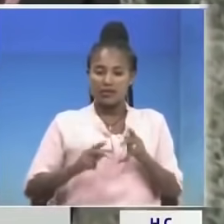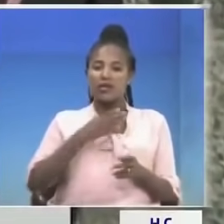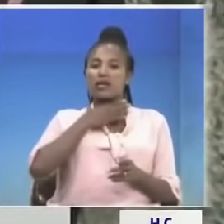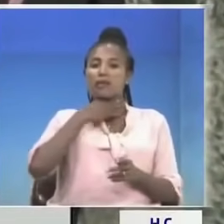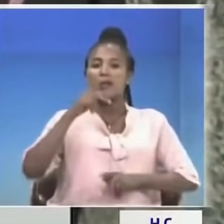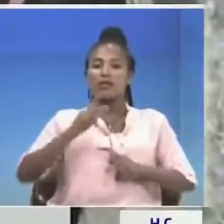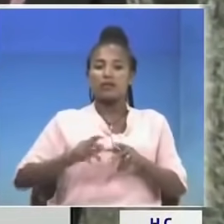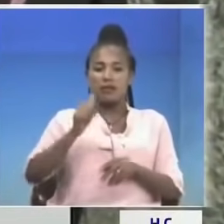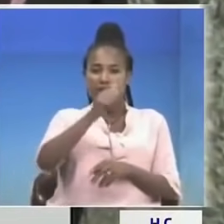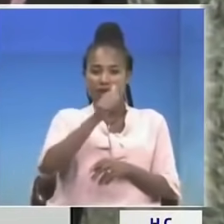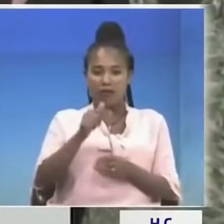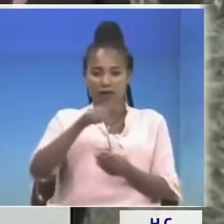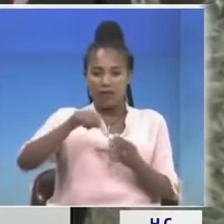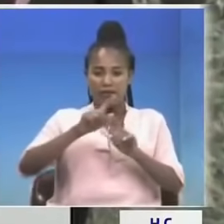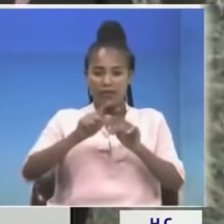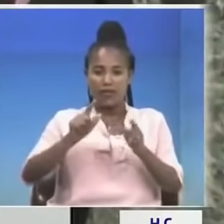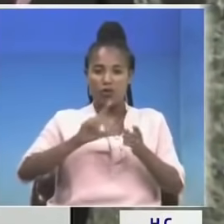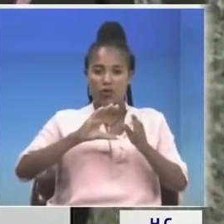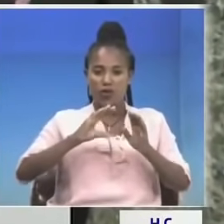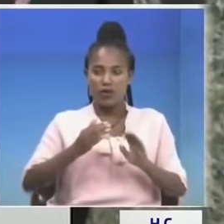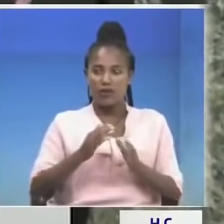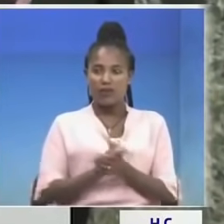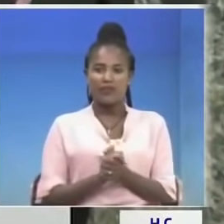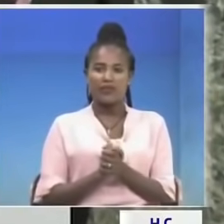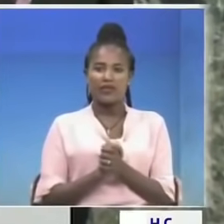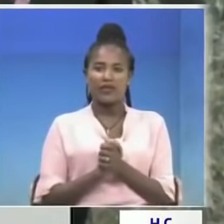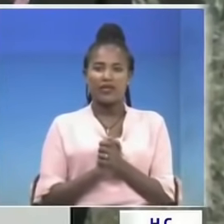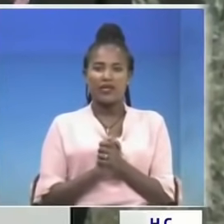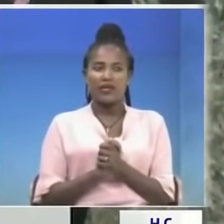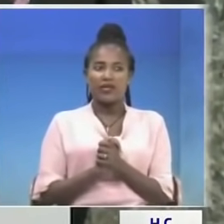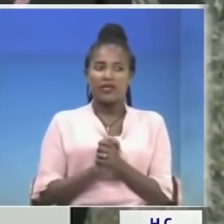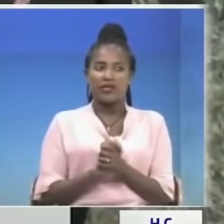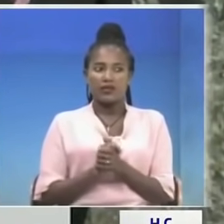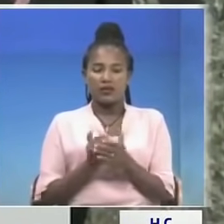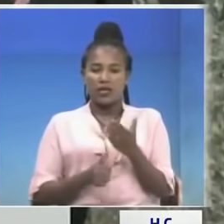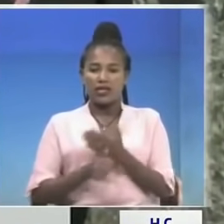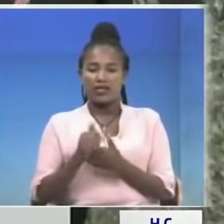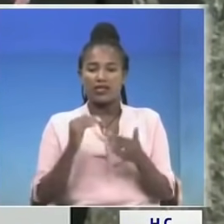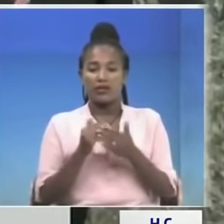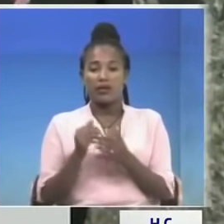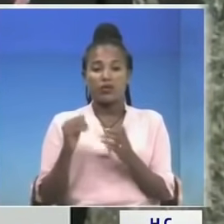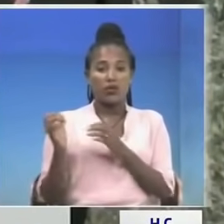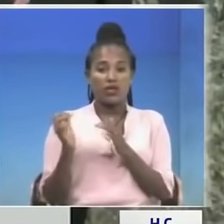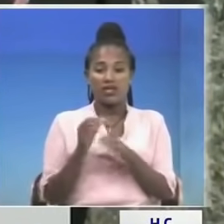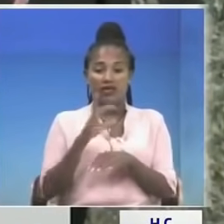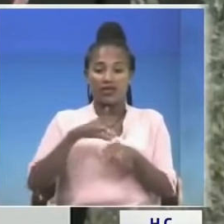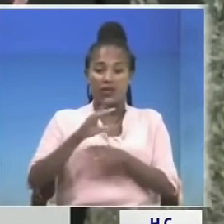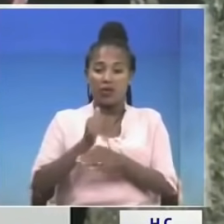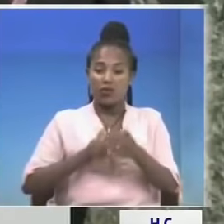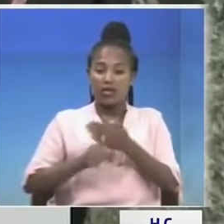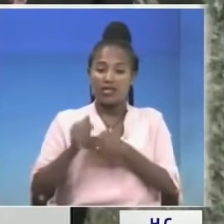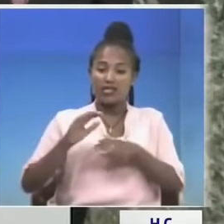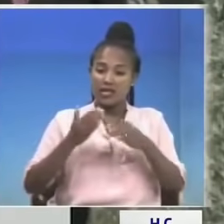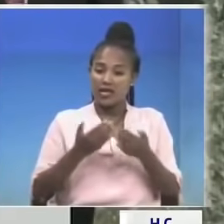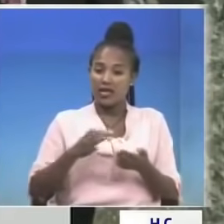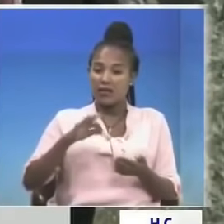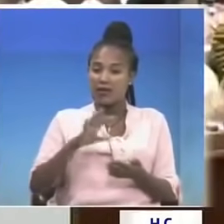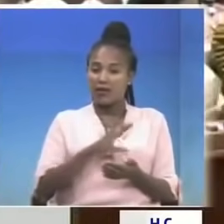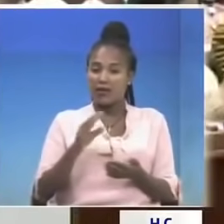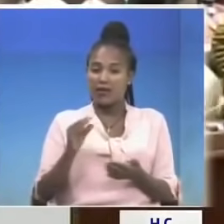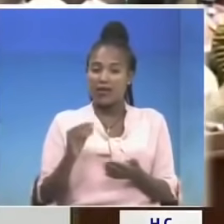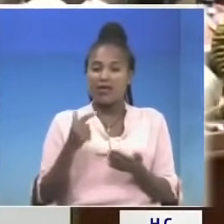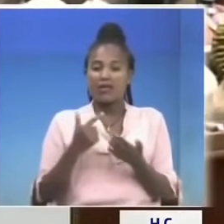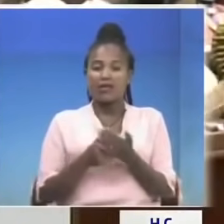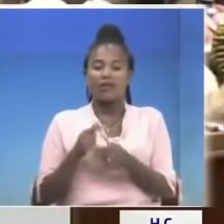ህዝብ ከየትኛውም አካባቢ በተለየ መንገድ እየተደረገ በሚገኘው ጦርነት ከፍተኛ ጉዳት እያስተናገደን የሚገኘውና